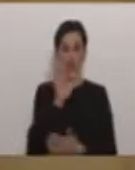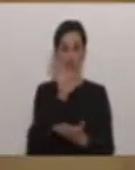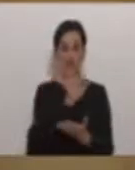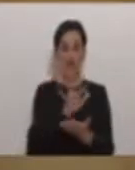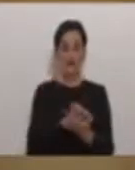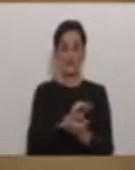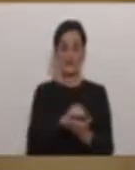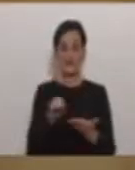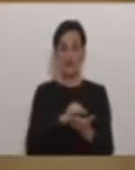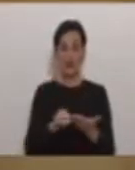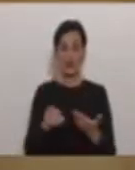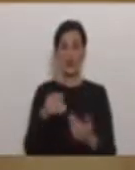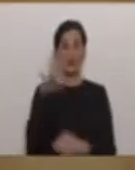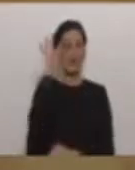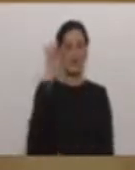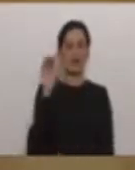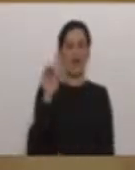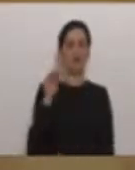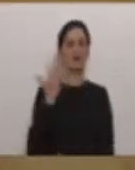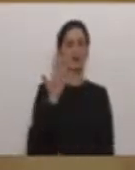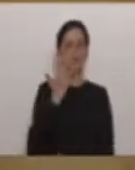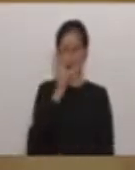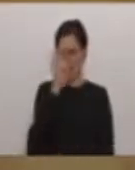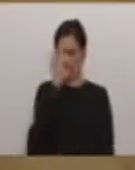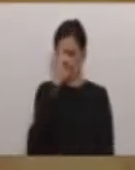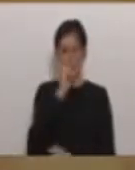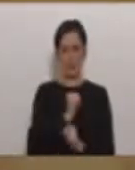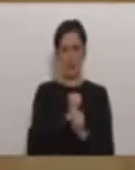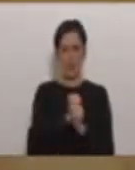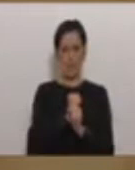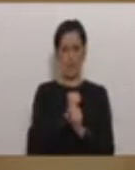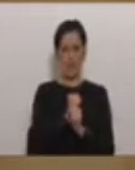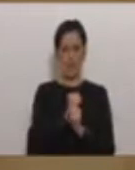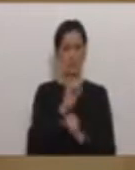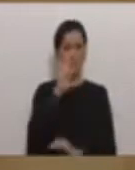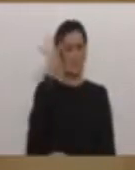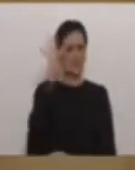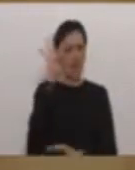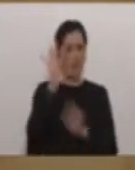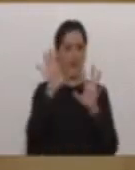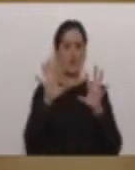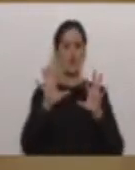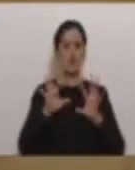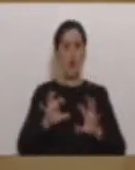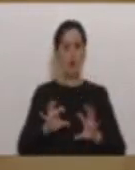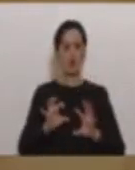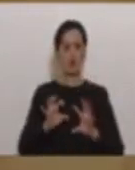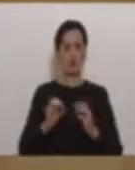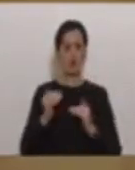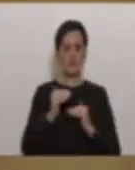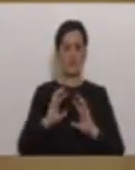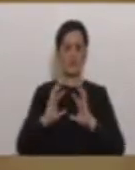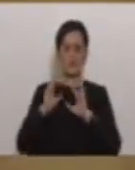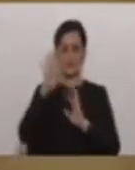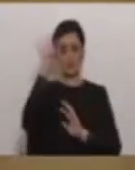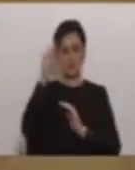ერთად გაგახსენოთ, რომელმა ხელისუფლებამ გააკეთა სტამბულის კონვენციის რატიფიცირება. კონვენციის,